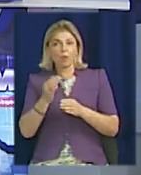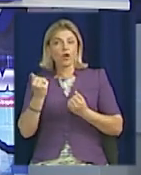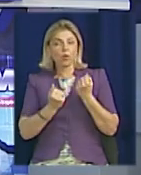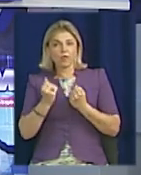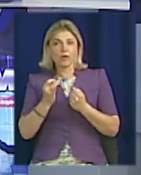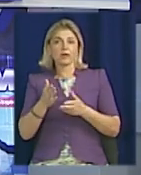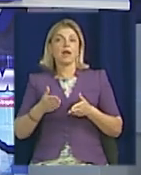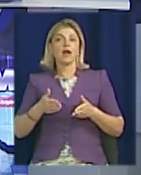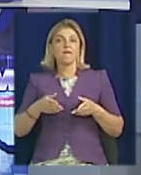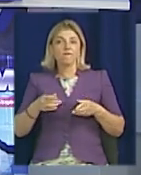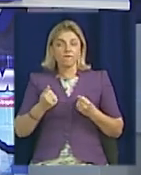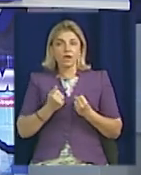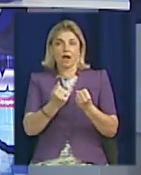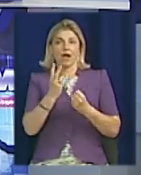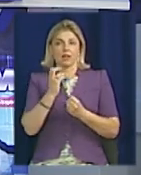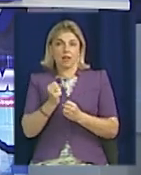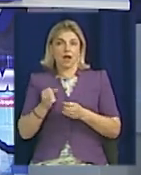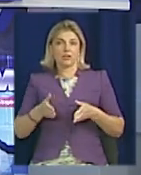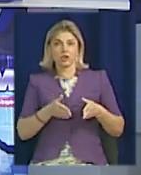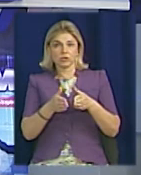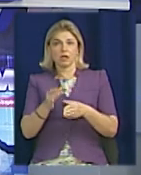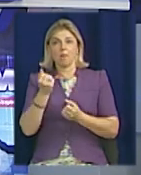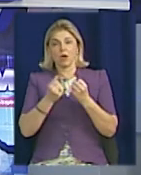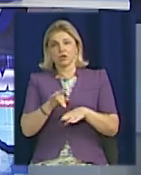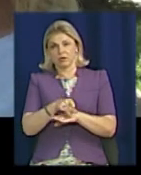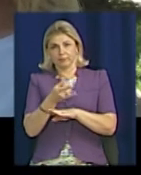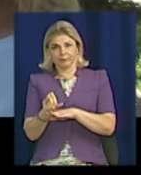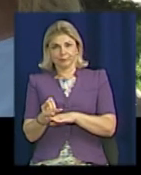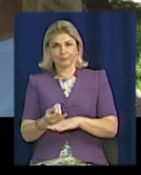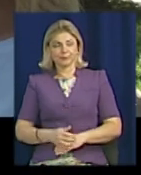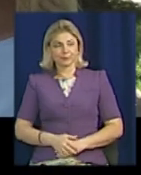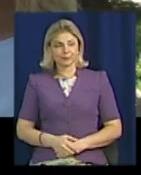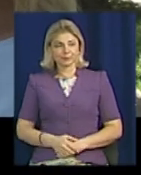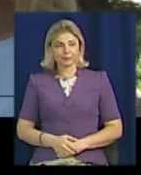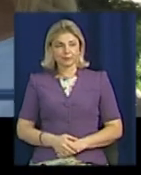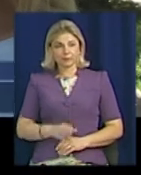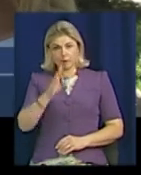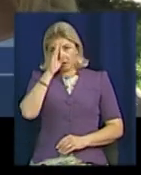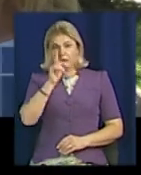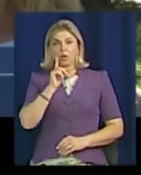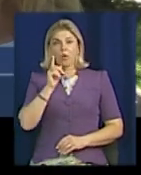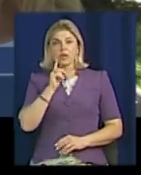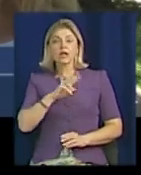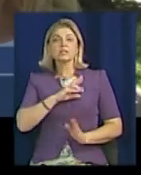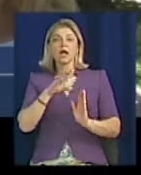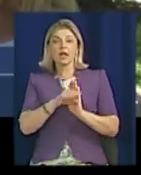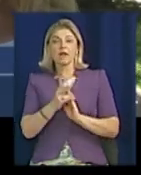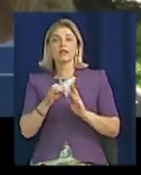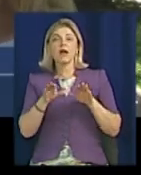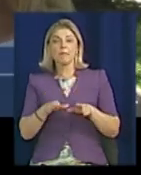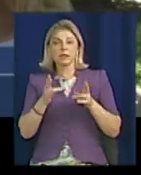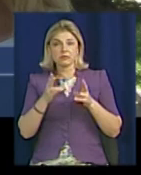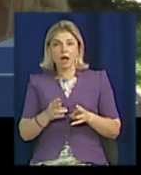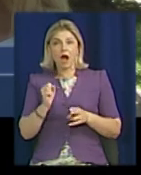та виїхав за проїжджу частину. Машина перекинулась. Юнак загинув на місці події. Четверо його пасажирів віком